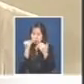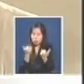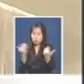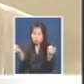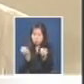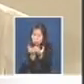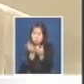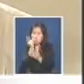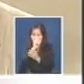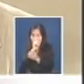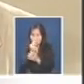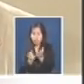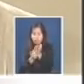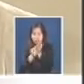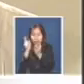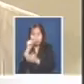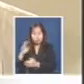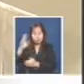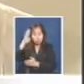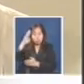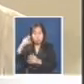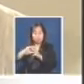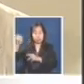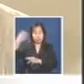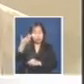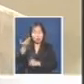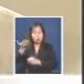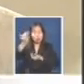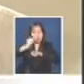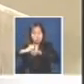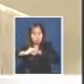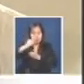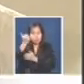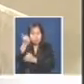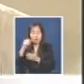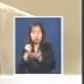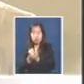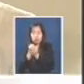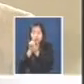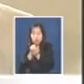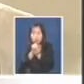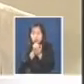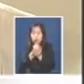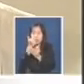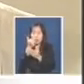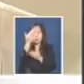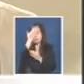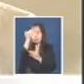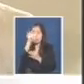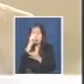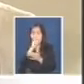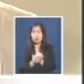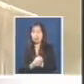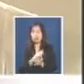ทบแต่ส่วนใหญ่แล้วบริษัทใหญ่ๆก็เชื่อว่าจะขอความร่วมมือในการที่จะประคองช่วยเหลือเพราะสุดท้ายแล้วเนี่ย